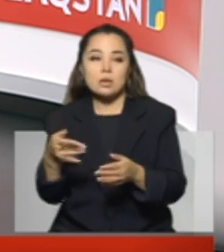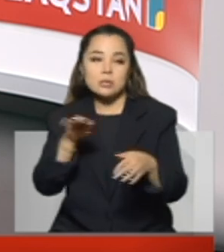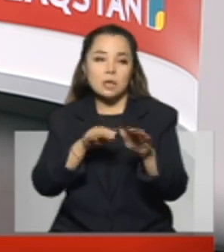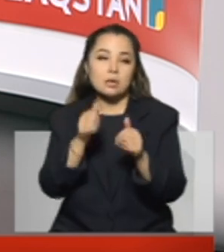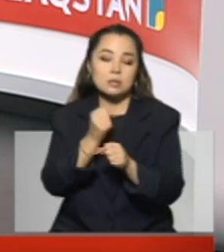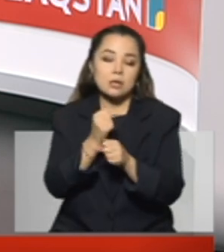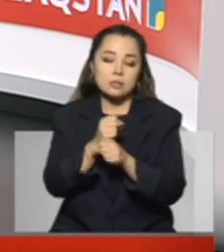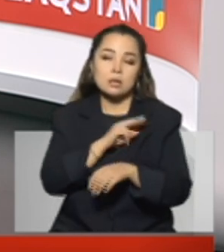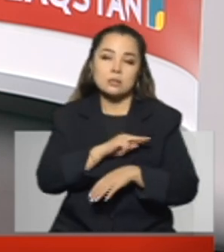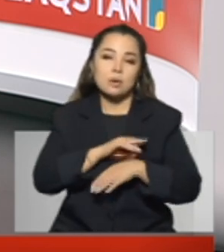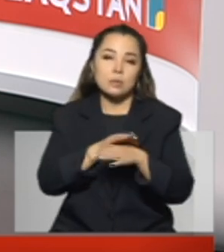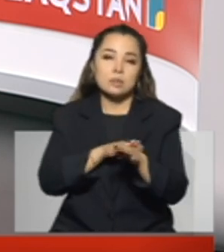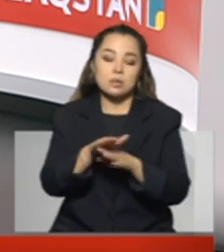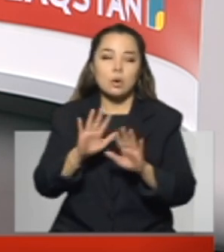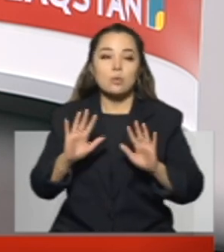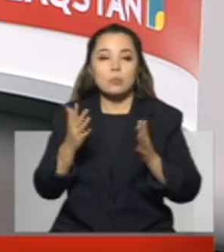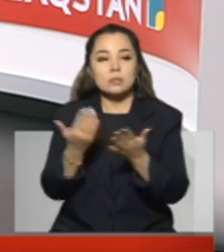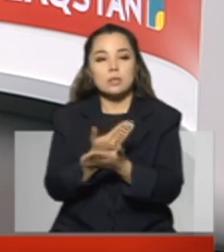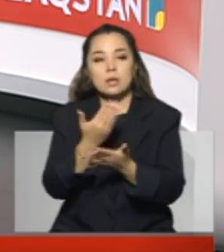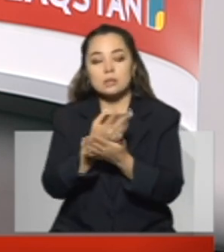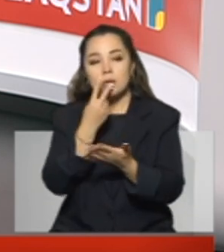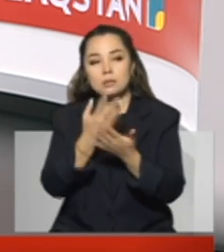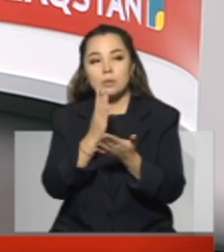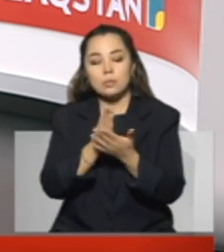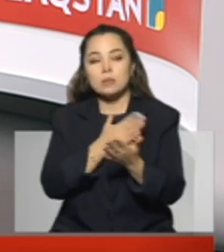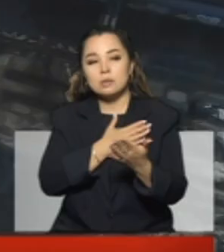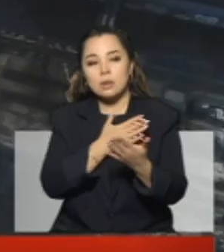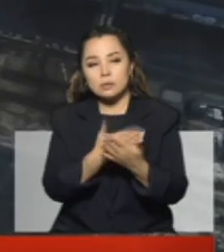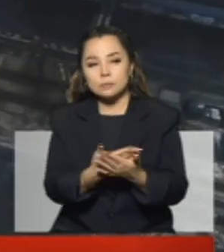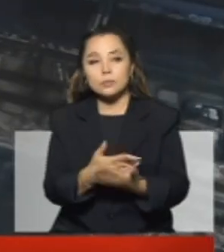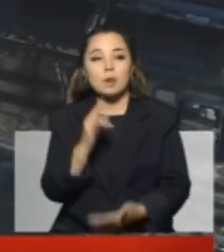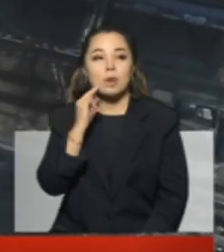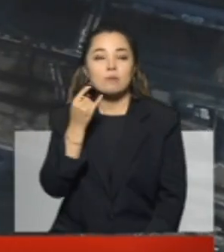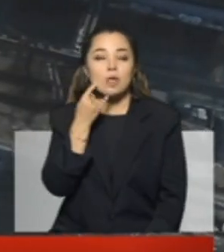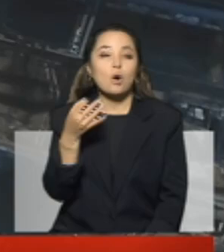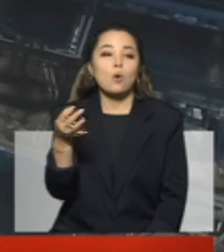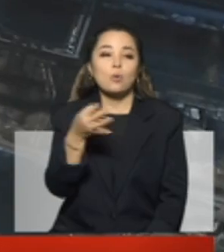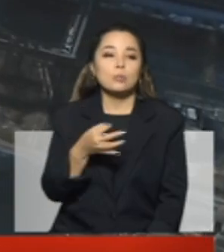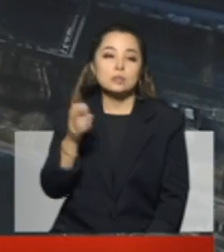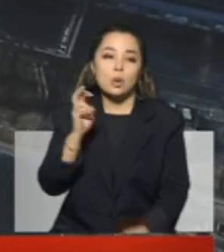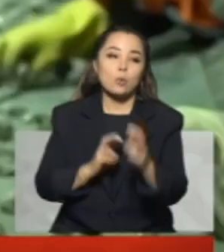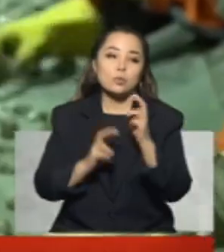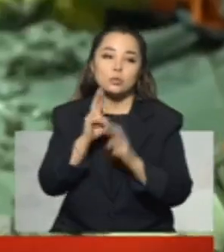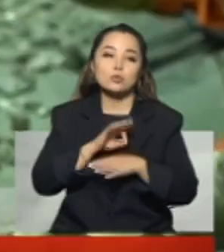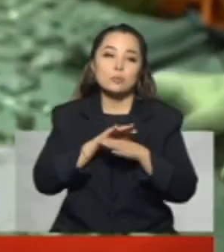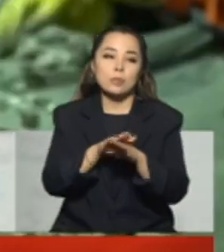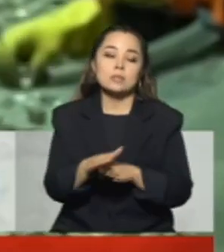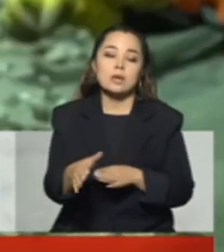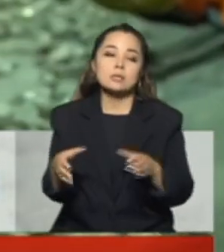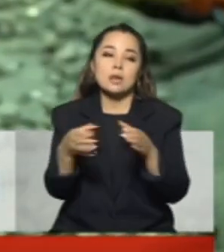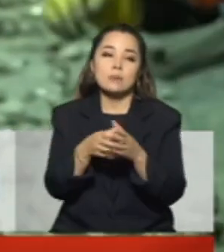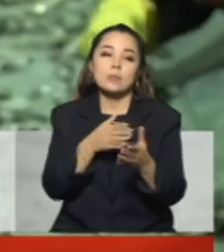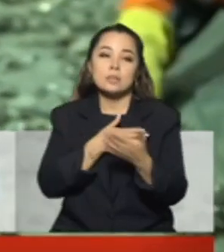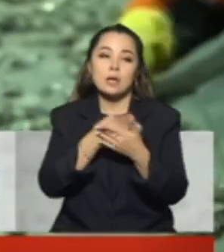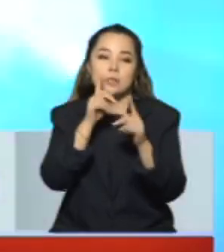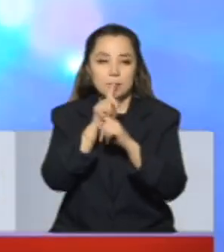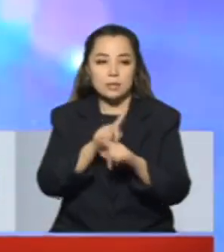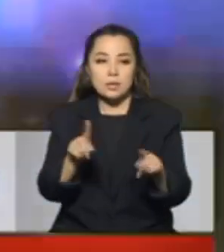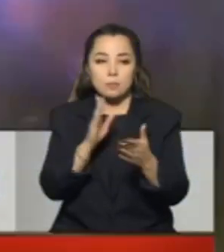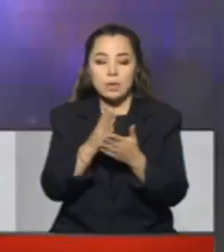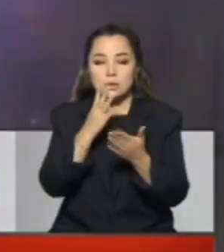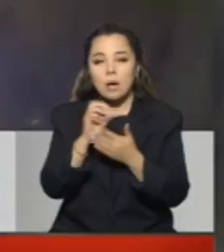зор оқиғадан тыс қалмады. Павлодар облысында өндірістік сала жұмысшылары ерекше белсенді болды.